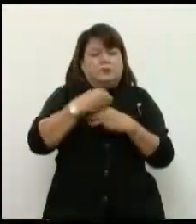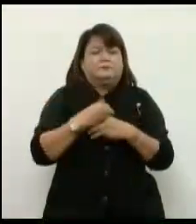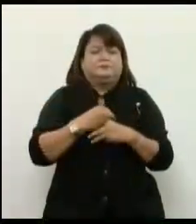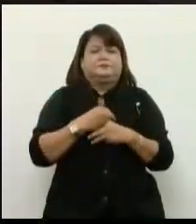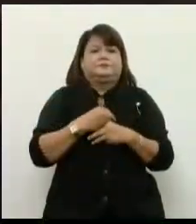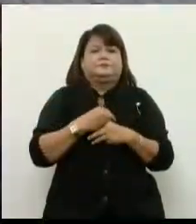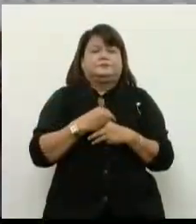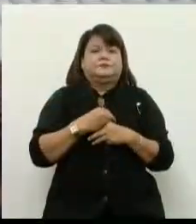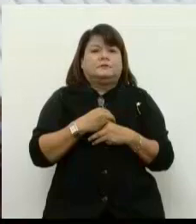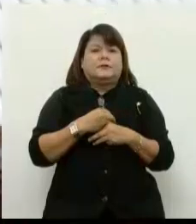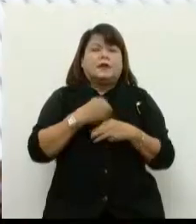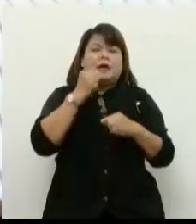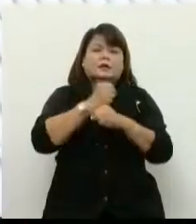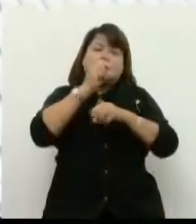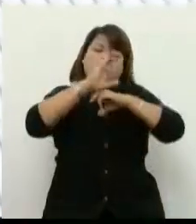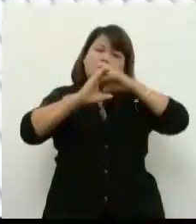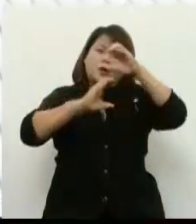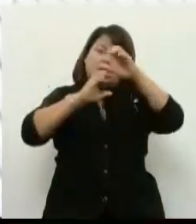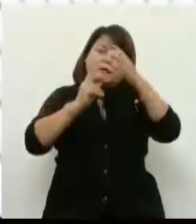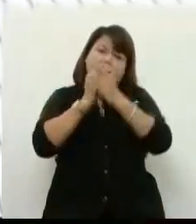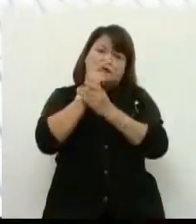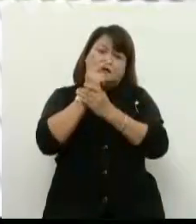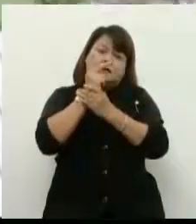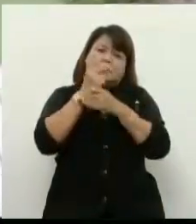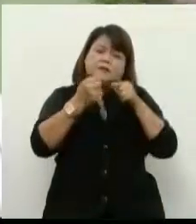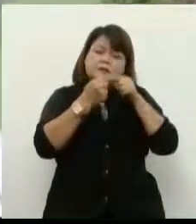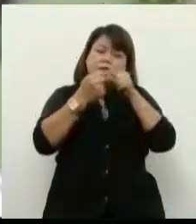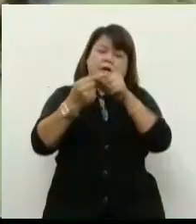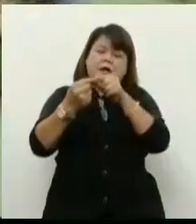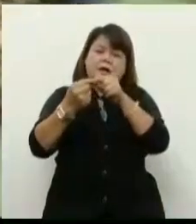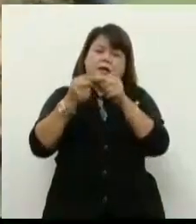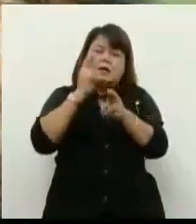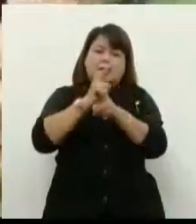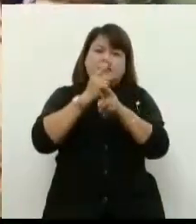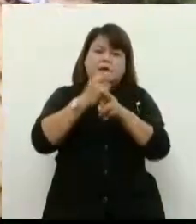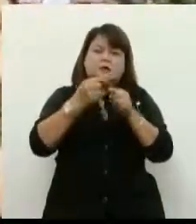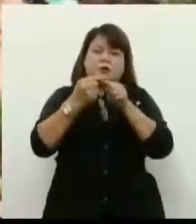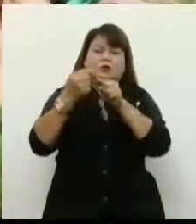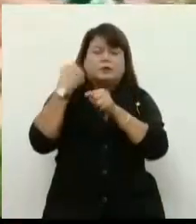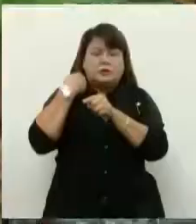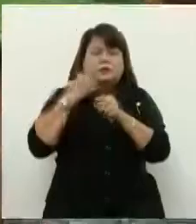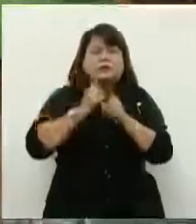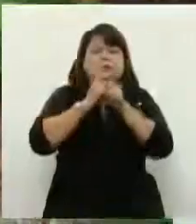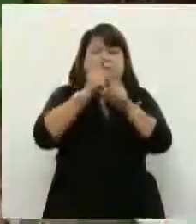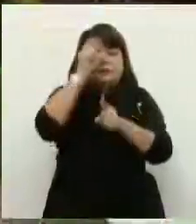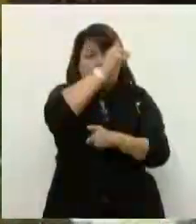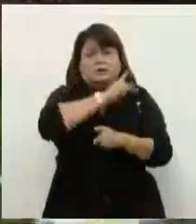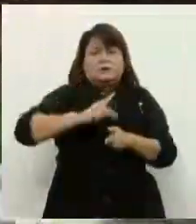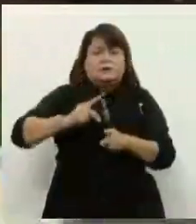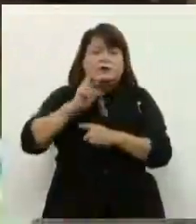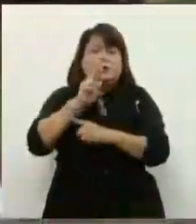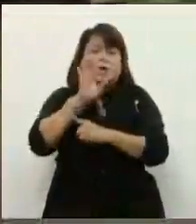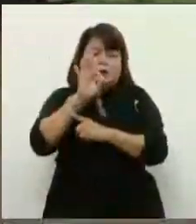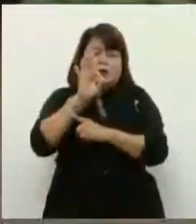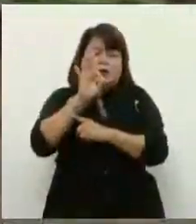ครับการดำเนินโครงการอารยะเกษตรสืบสานรักษาต่อยอดตามแนวพระราชดำริเศรษฐกิจพอเพียงด้ว